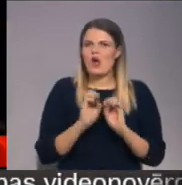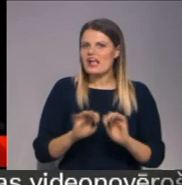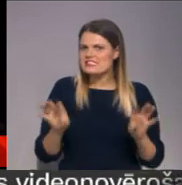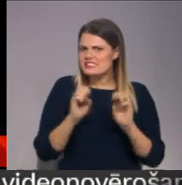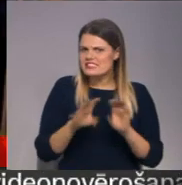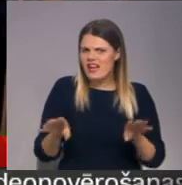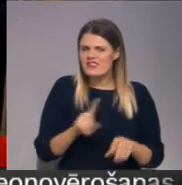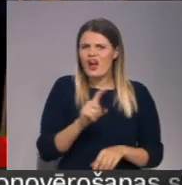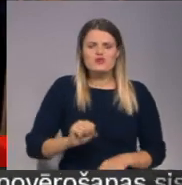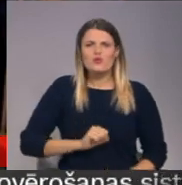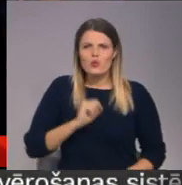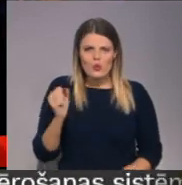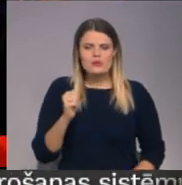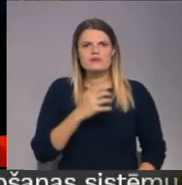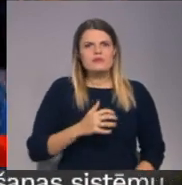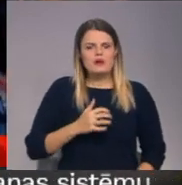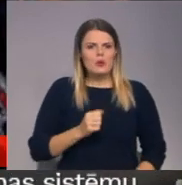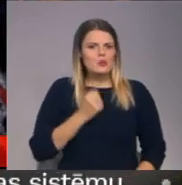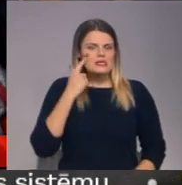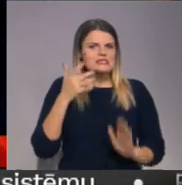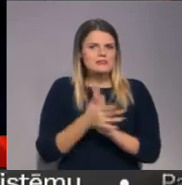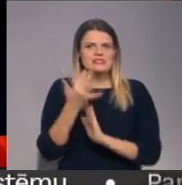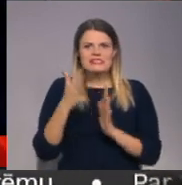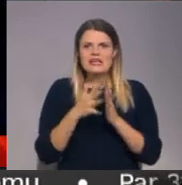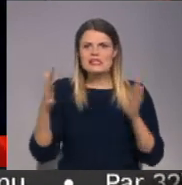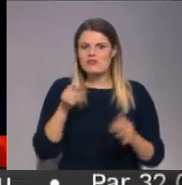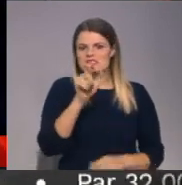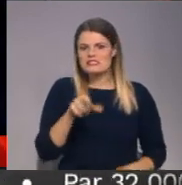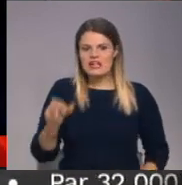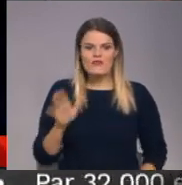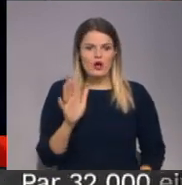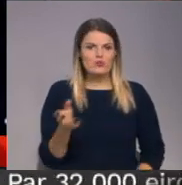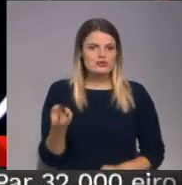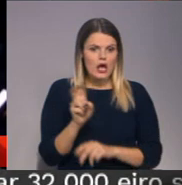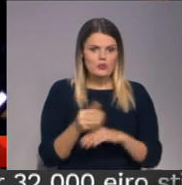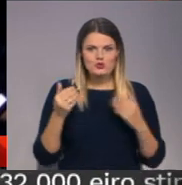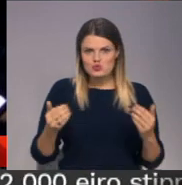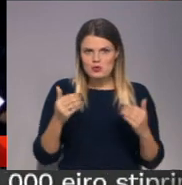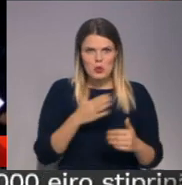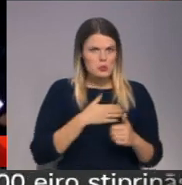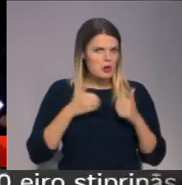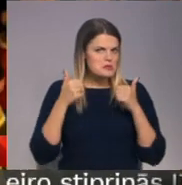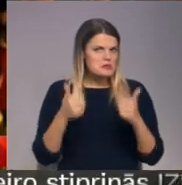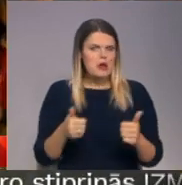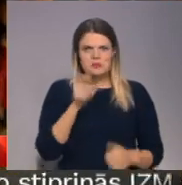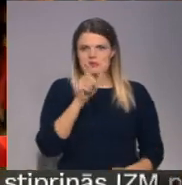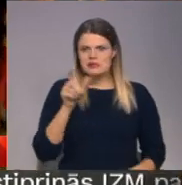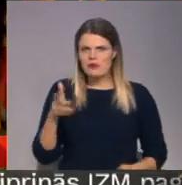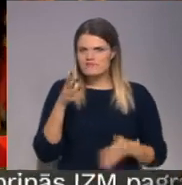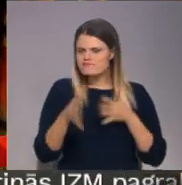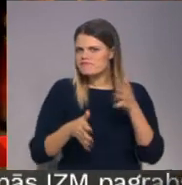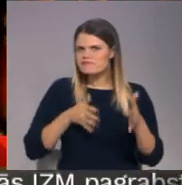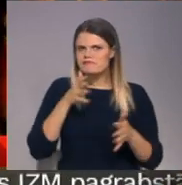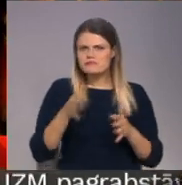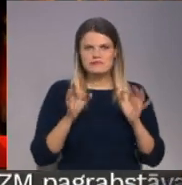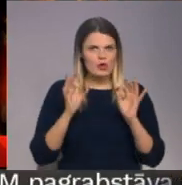ir noprognozēt, cik būs apmeklētāji. Šodien ir ļoti labi apmeklēts pasākums, kā jūs redzat,